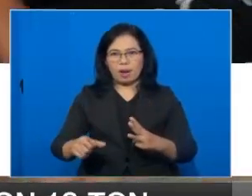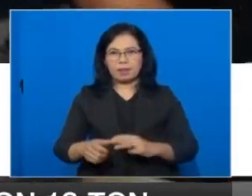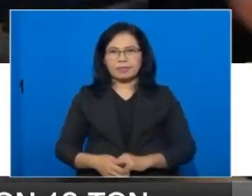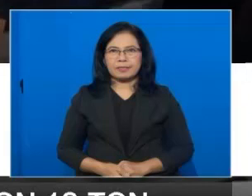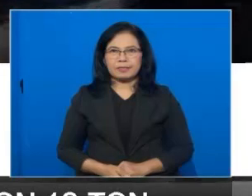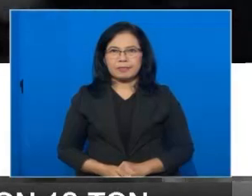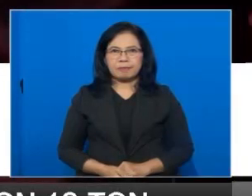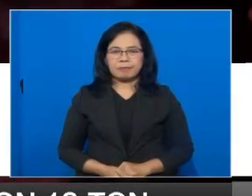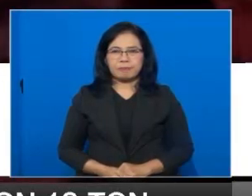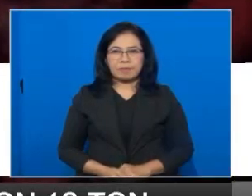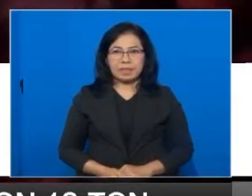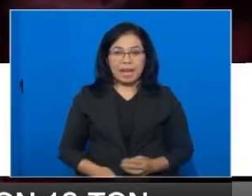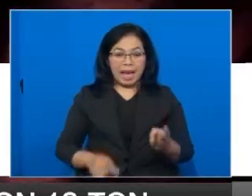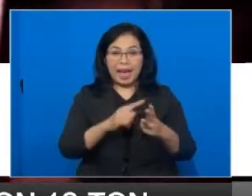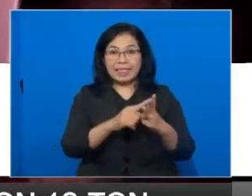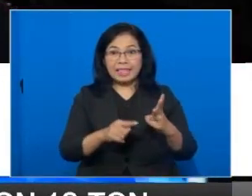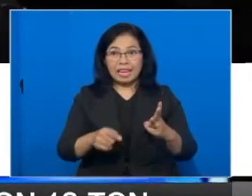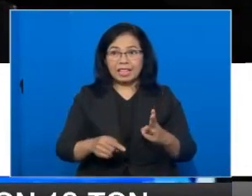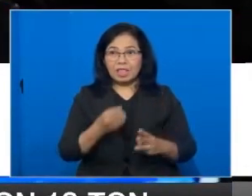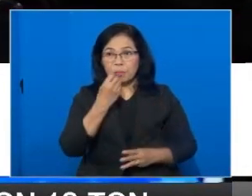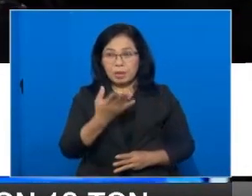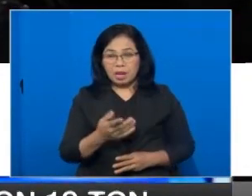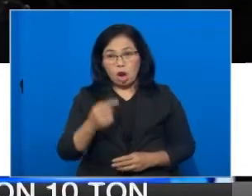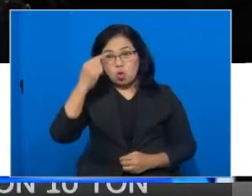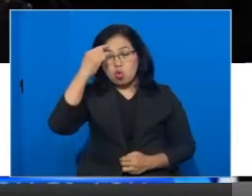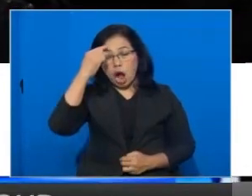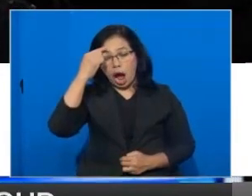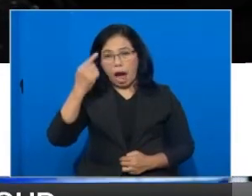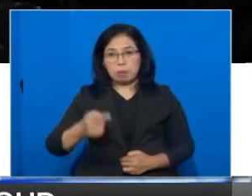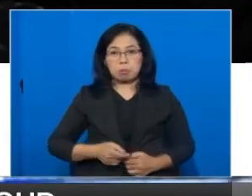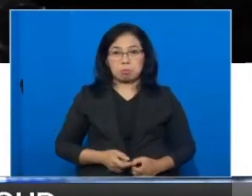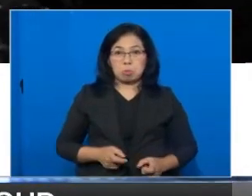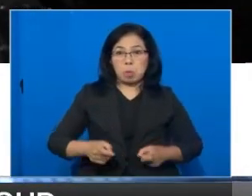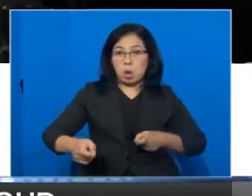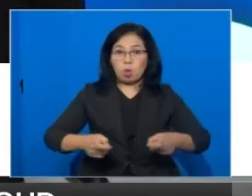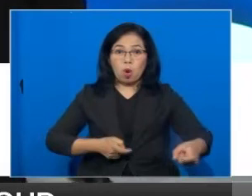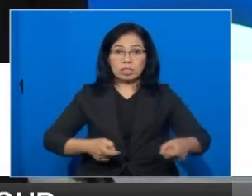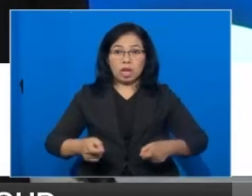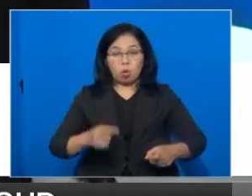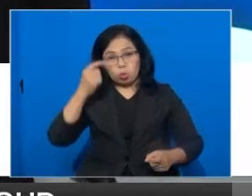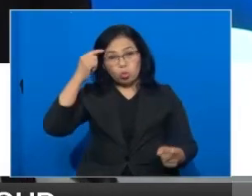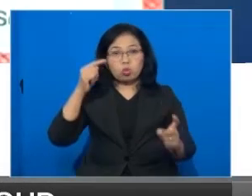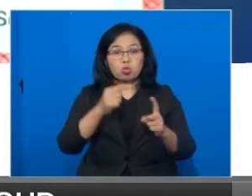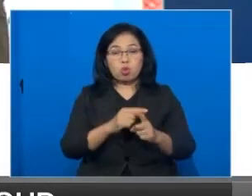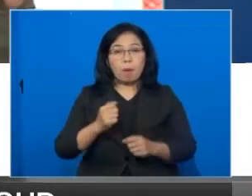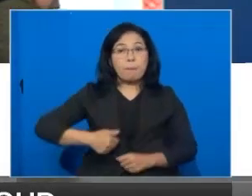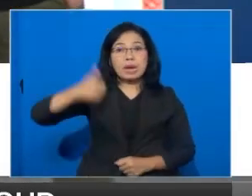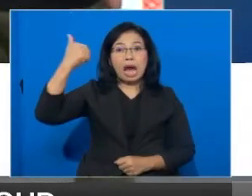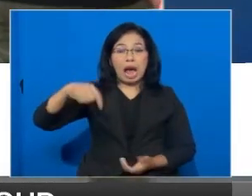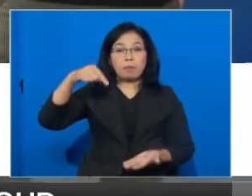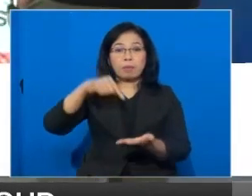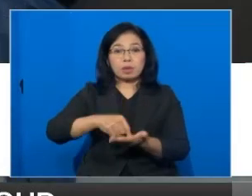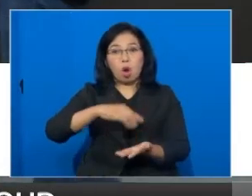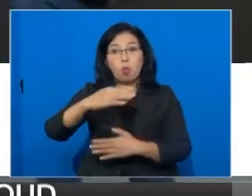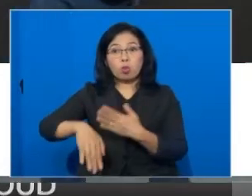dansti ketiga pakar ini mengungkapkan dugaan berbagai instrumen kekuasaan digunakan untuk tujuan memenangkan pemilu meski prosesnya